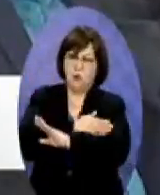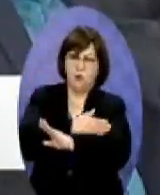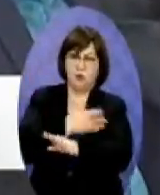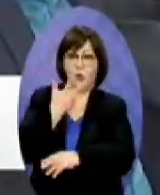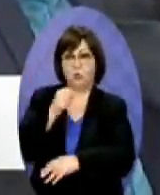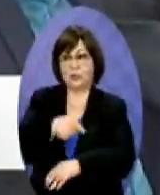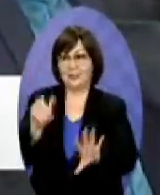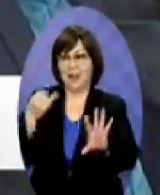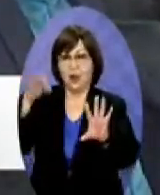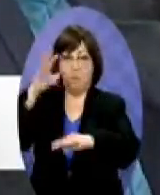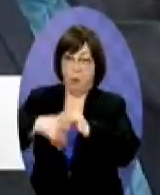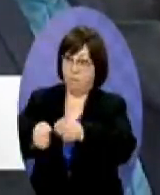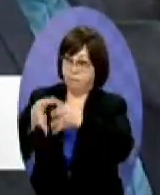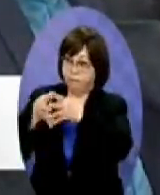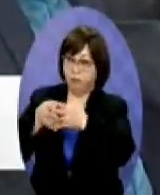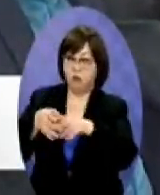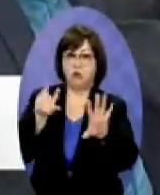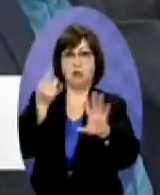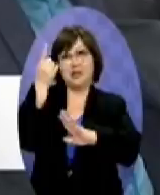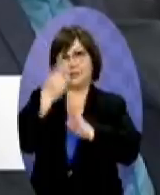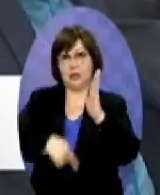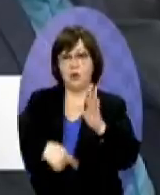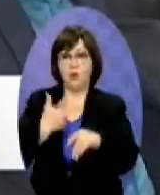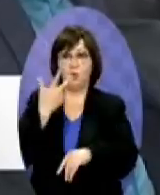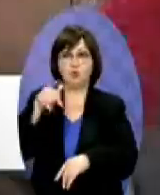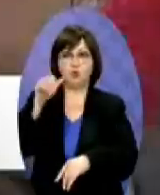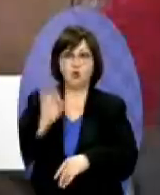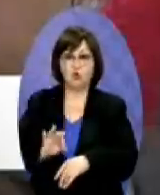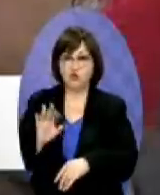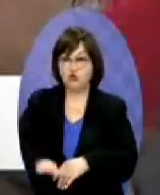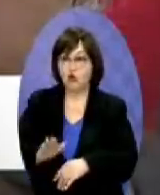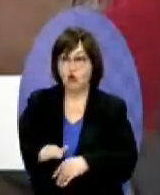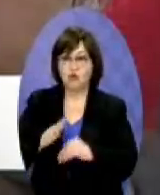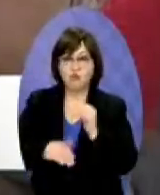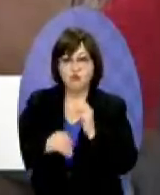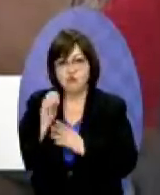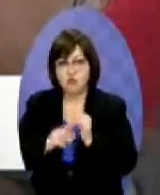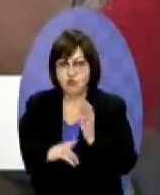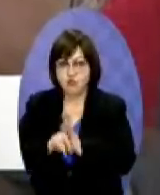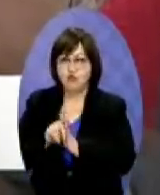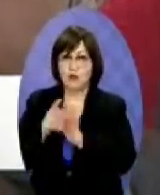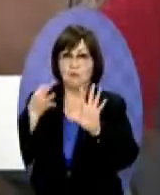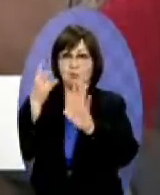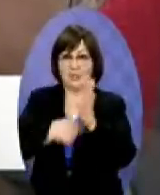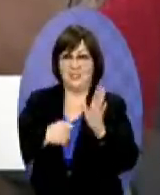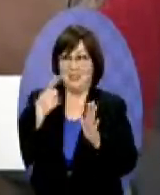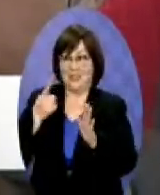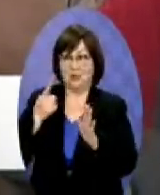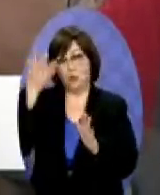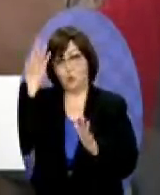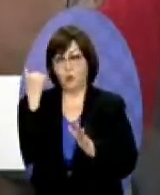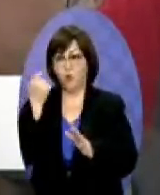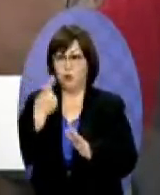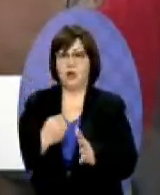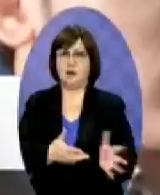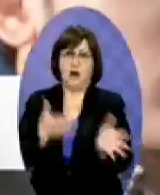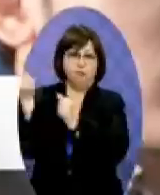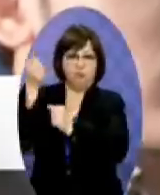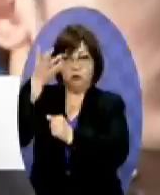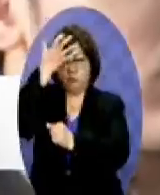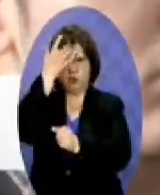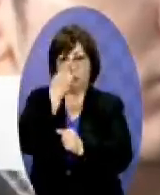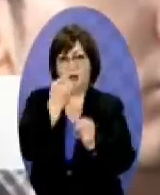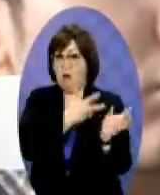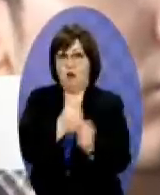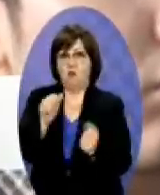барилгыг 7 сард, харин 30-аас доош хувьтайгаа барилгыг 8 сарын нэг нь гэхэд эцсийн байдлаар хүлээж авна гэсэн шийдвэр гаргаад байна. За